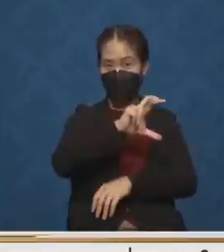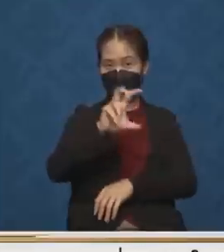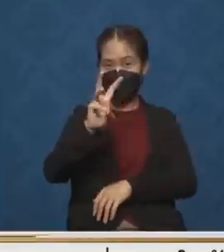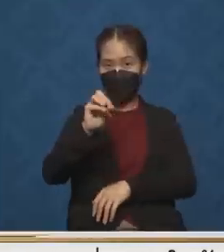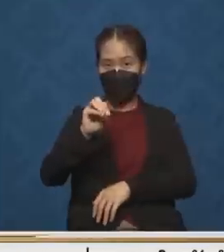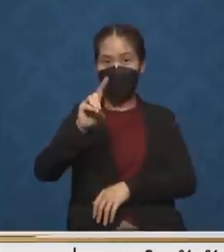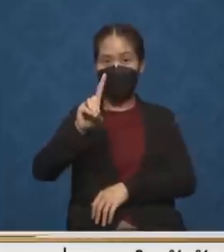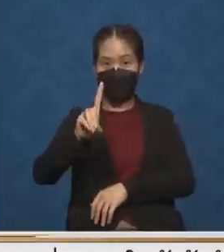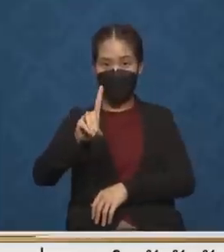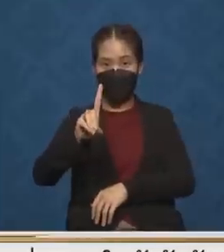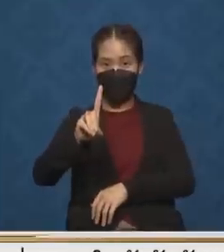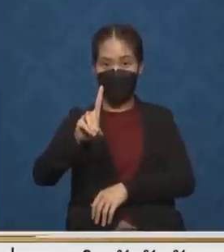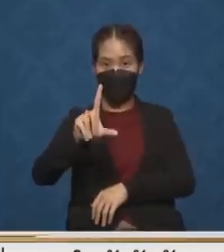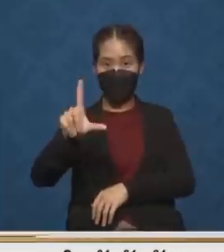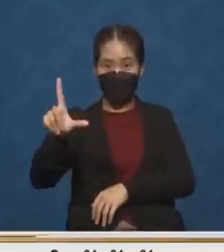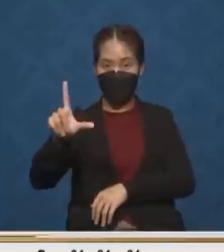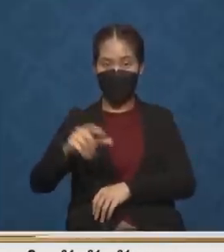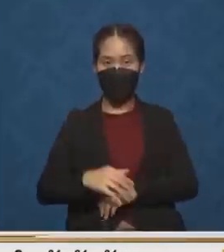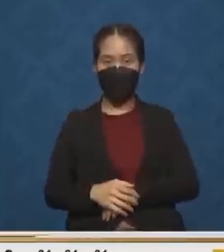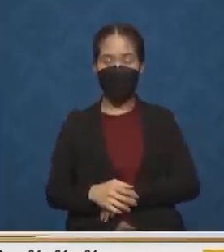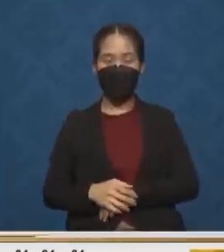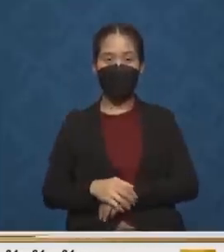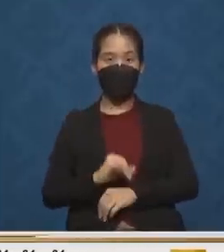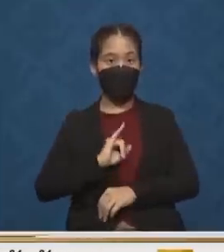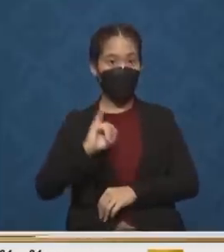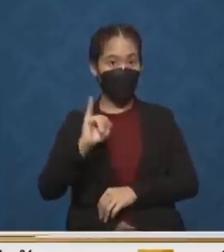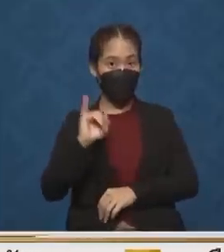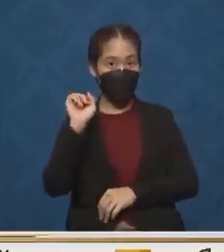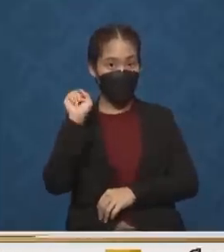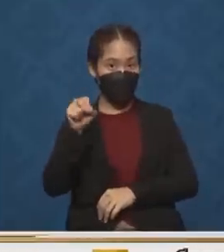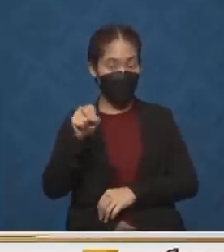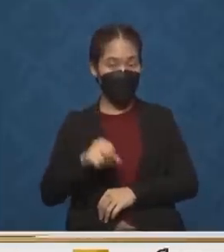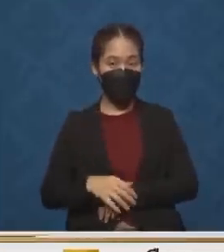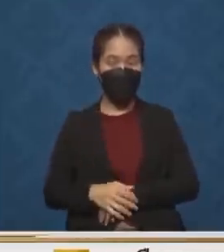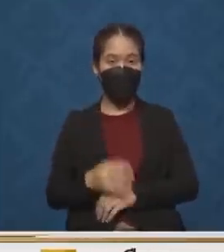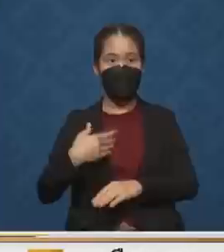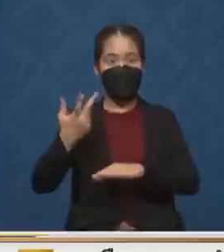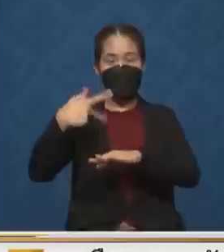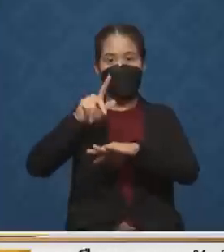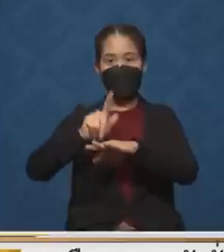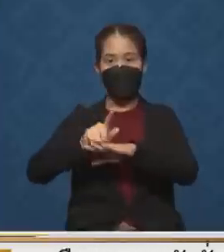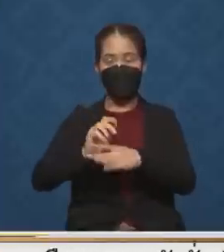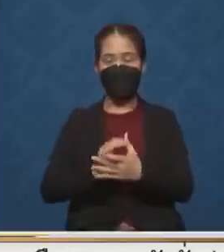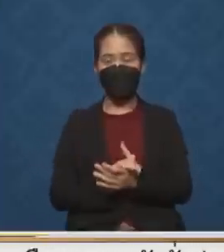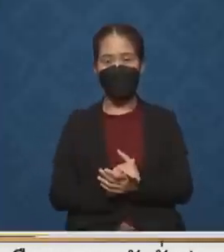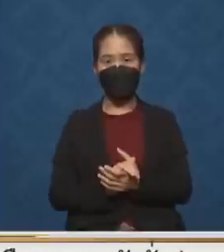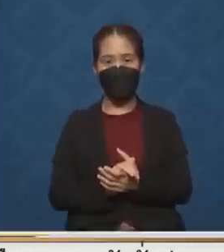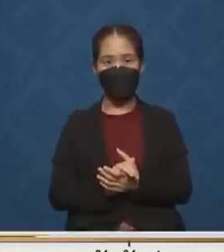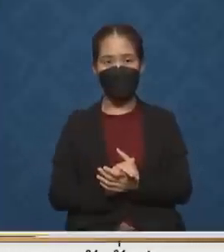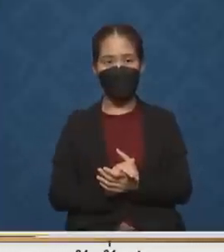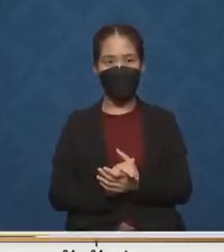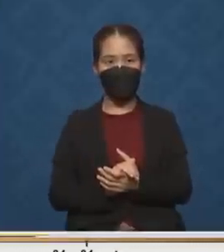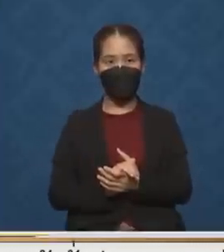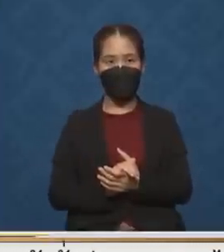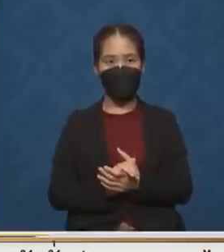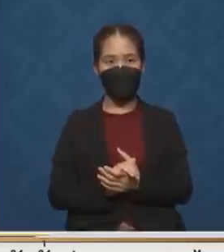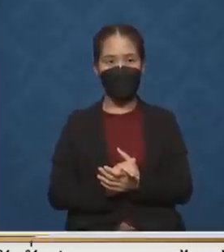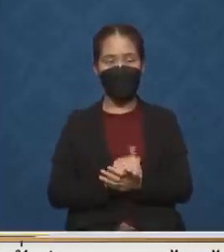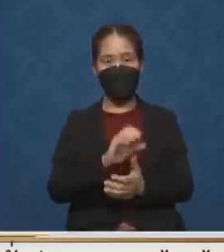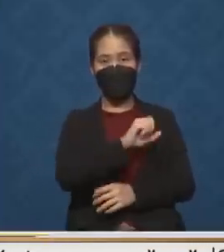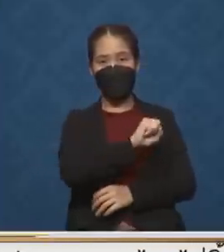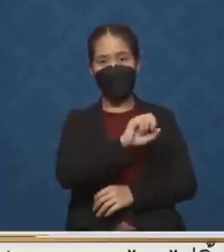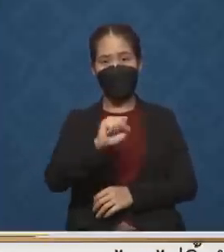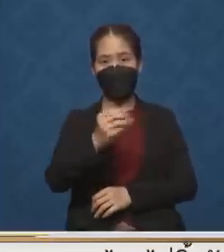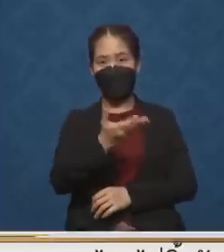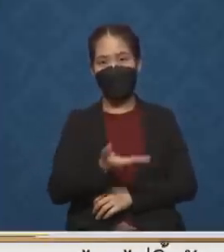บาทเลยใช่หรอไม่ธรมทานทโรพครับเพื่อนสมาชิกผู้ทรงเกียด